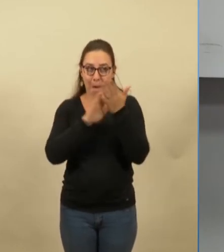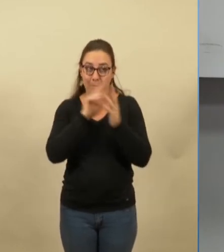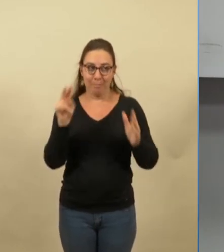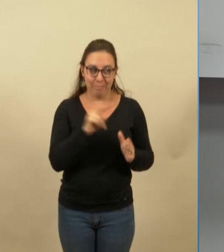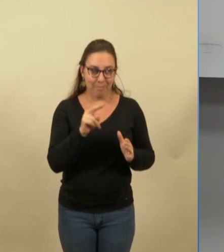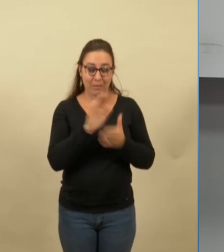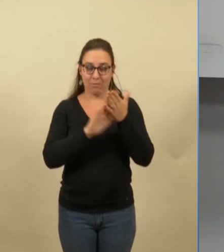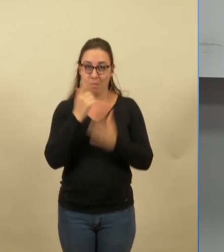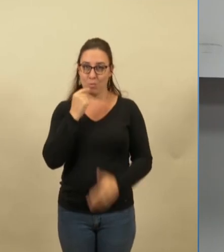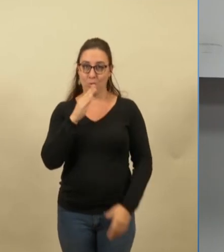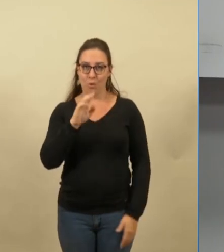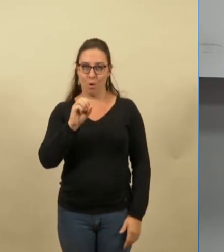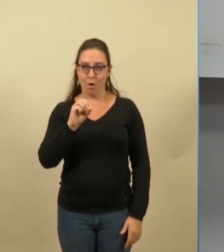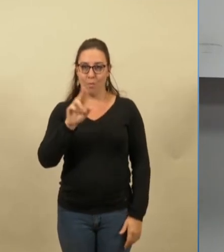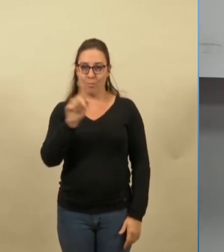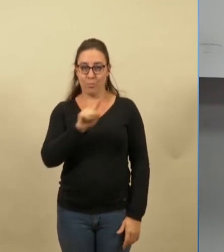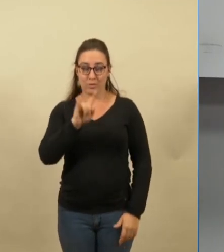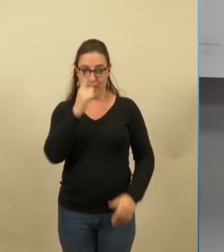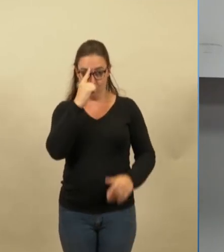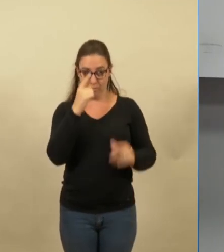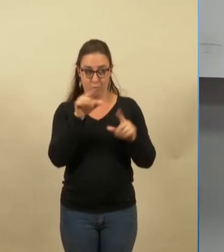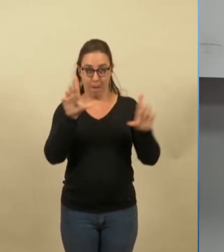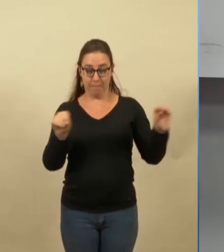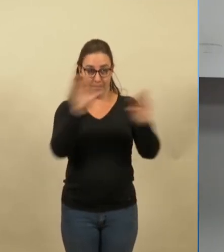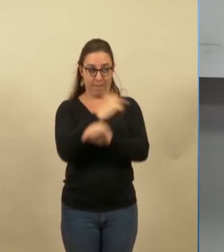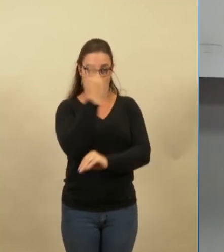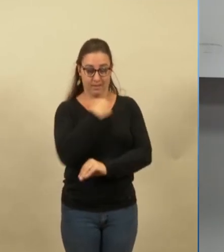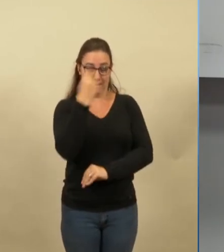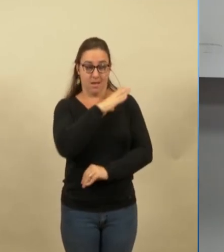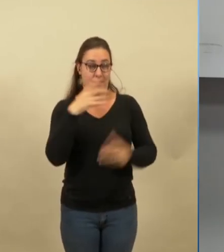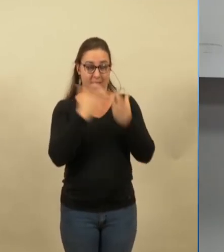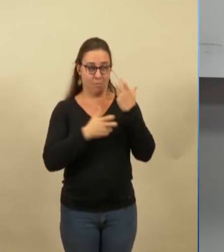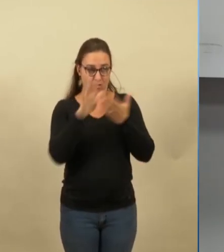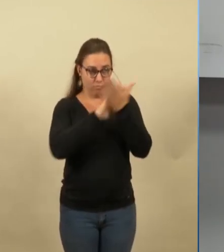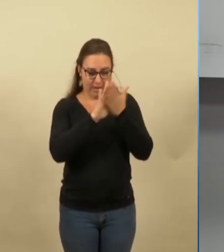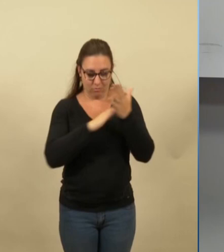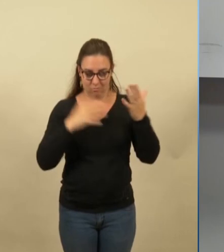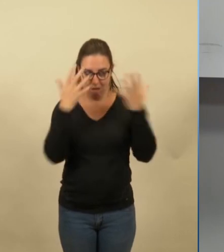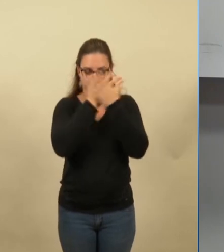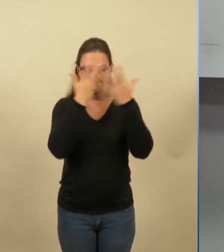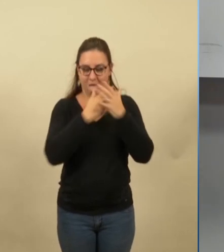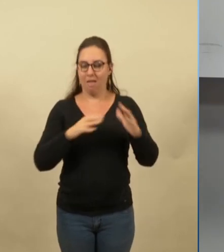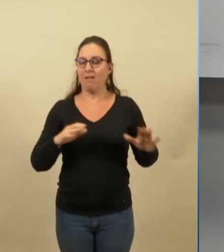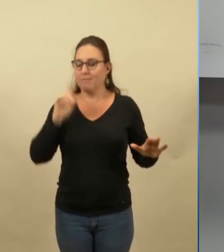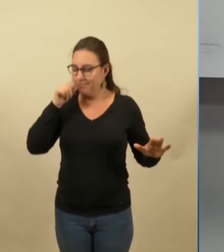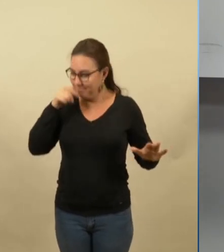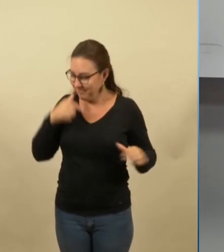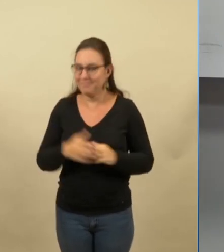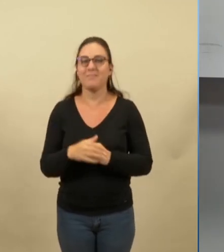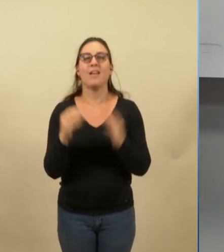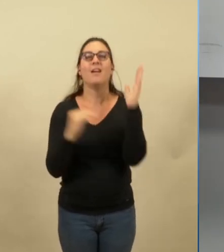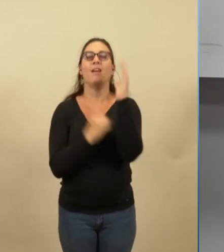un petit problème monsieur bouzego pour vous associer totalement politiquement madame roche mais je vais essayer amendement numéro